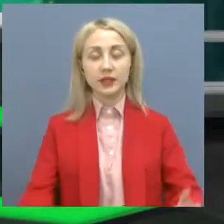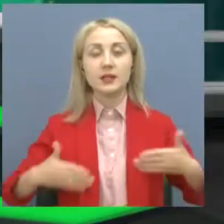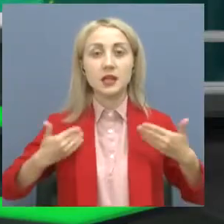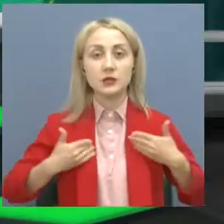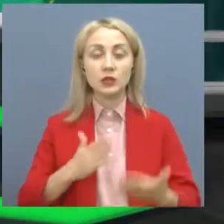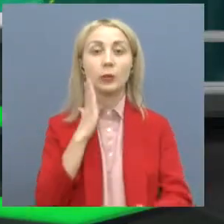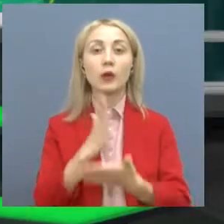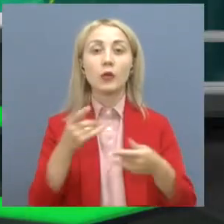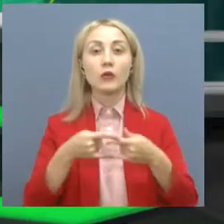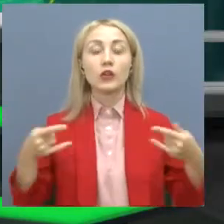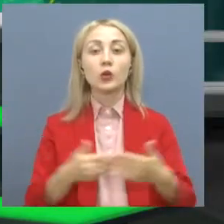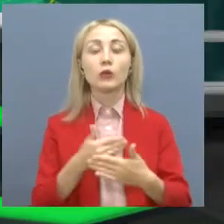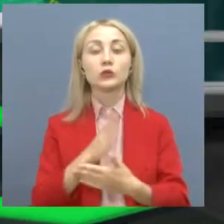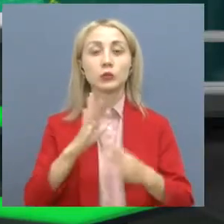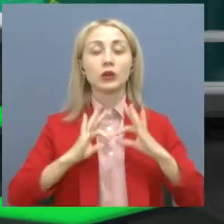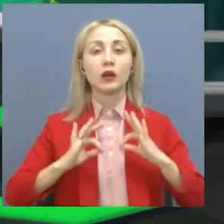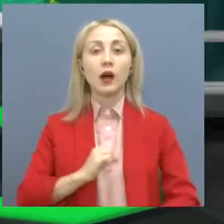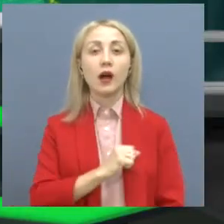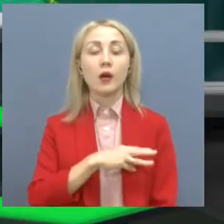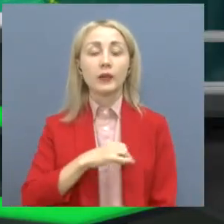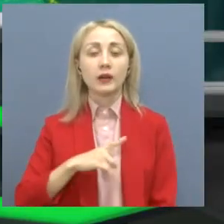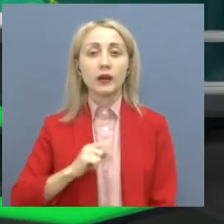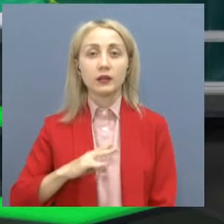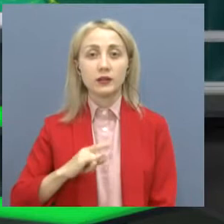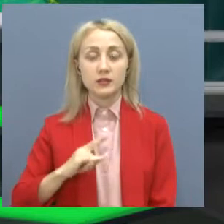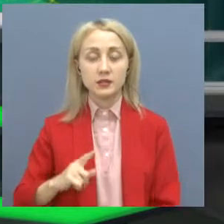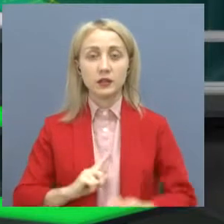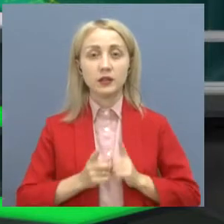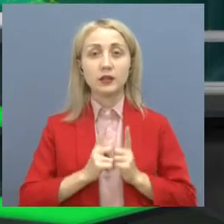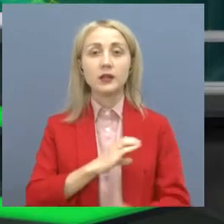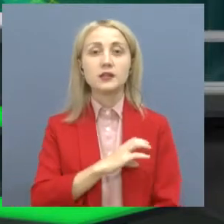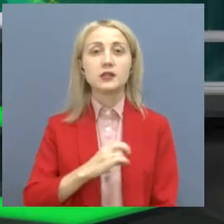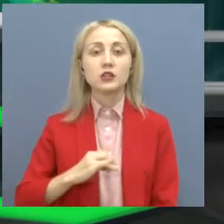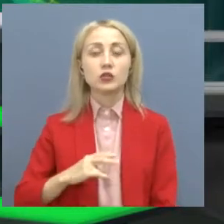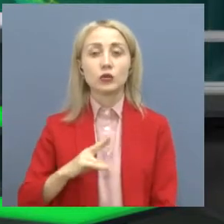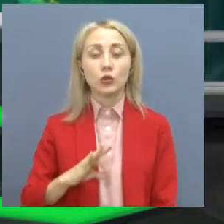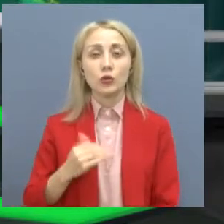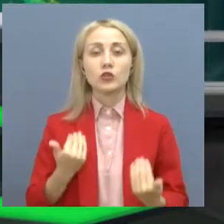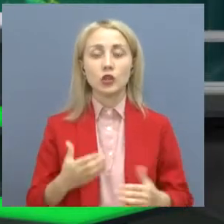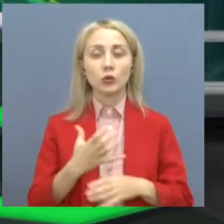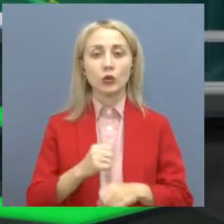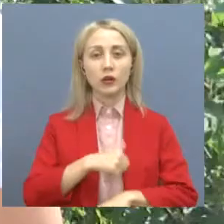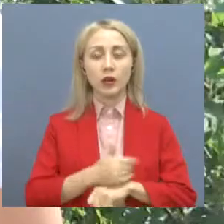Армысыздар, эфирде Көкше ақпарат, студияда Бибінұр Амырханқызы, сурда аудармашы Любовь Сенченко. Алдымен аңдатпа.